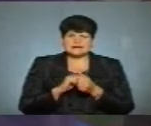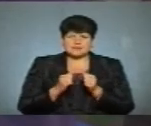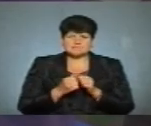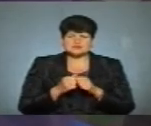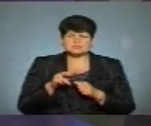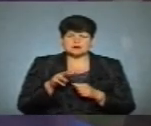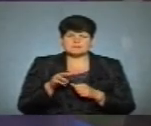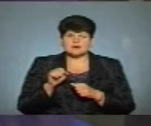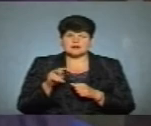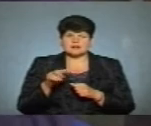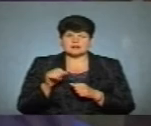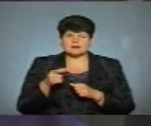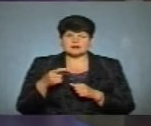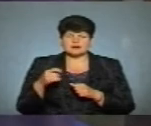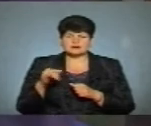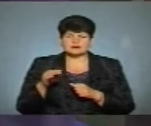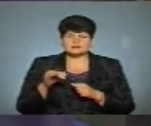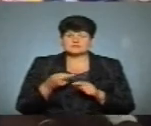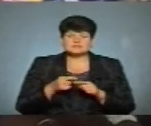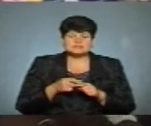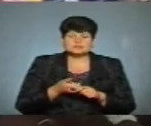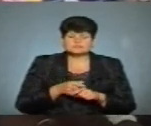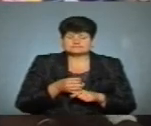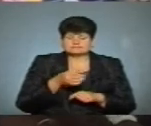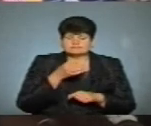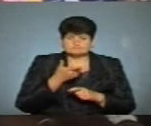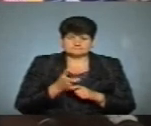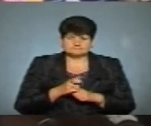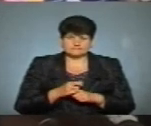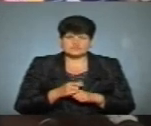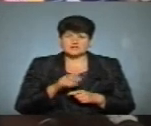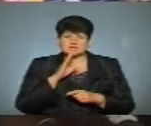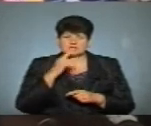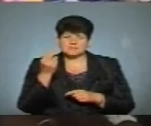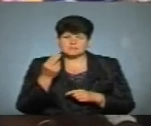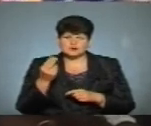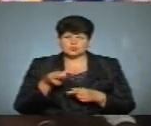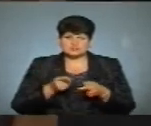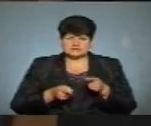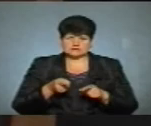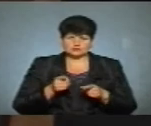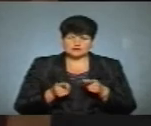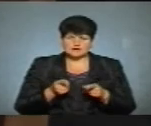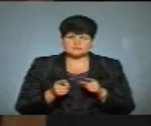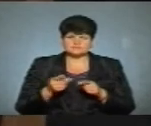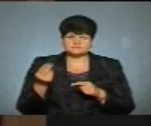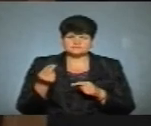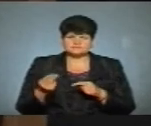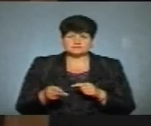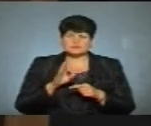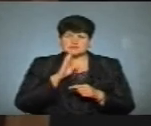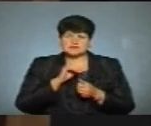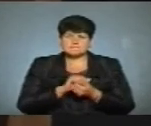малахіти, азурит. Оце мене найбільше, між іншим, захоплює. Жінки малюють фарбами із натуральних пігментів. Ірина Копровська